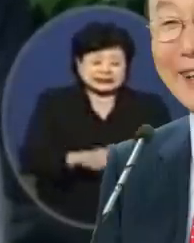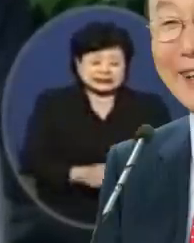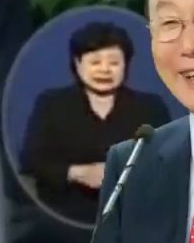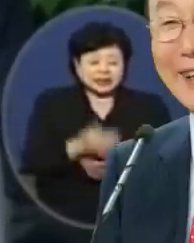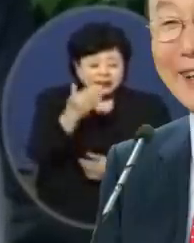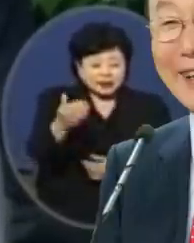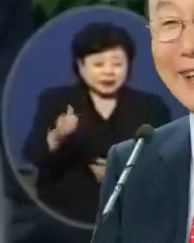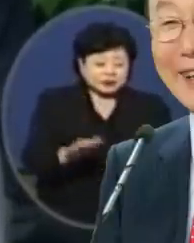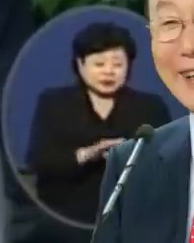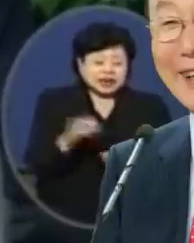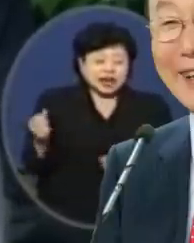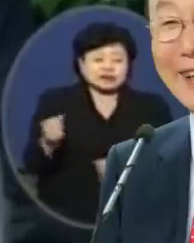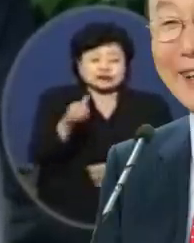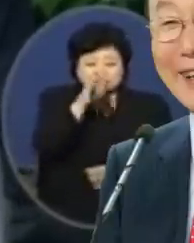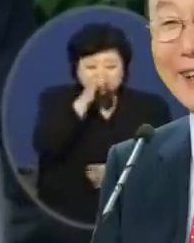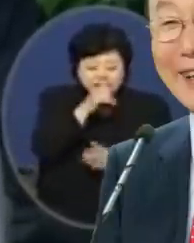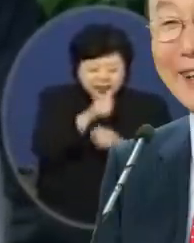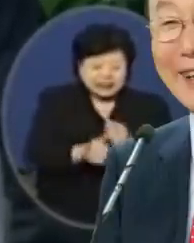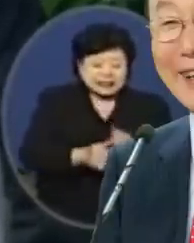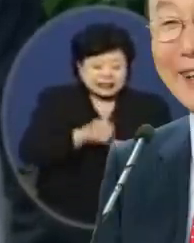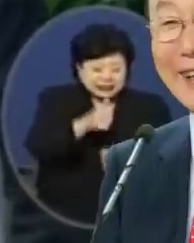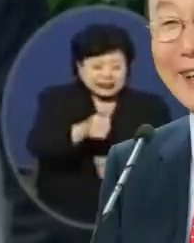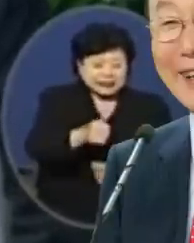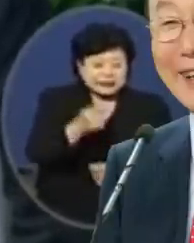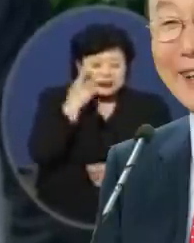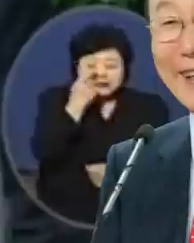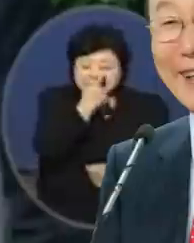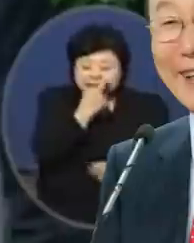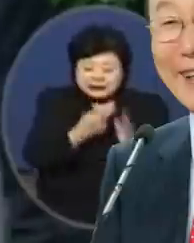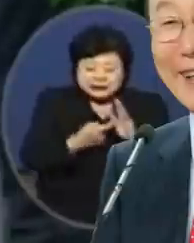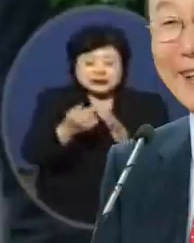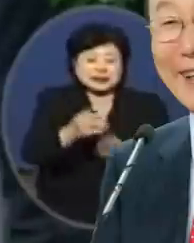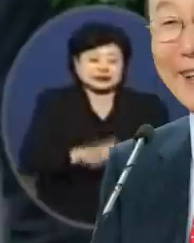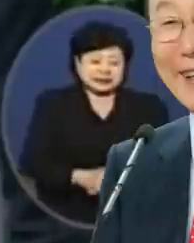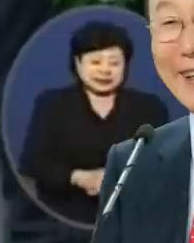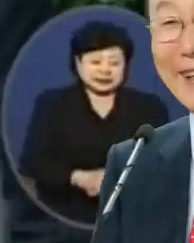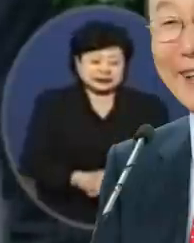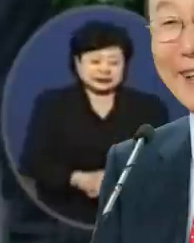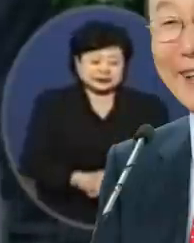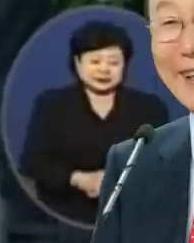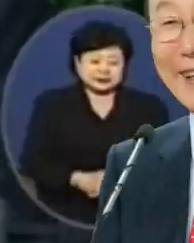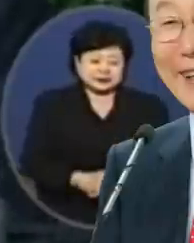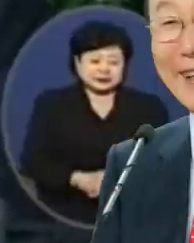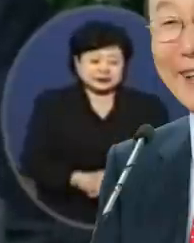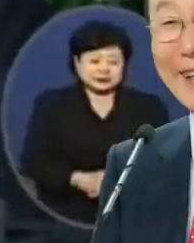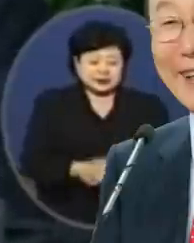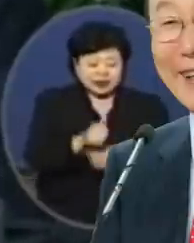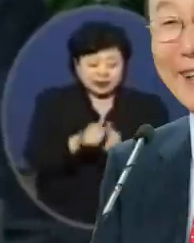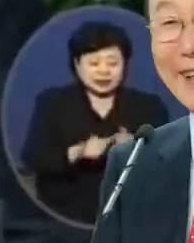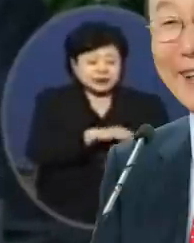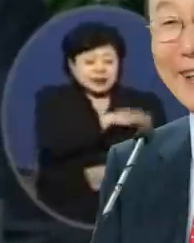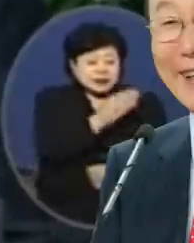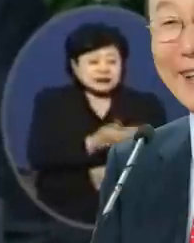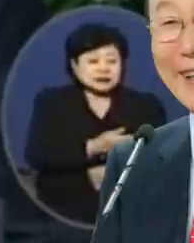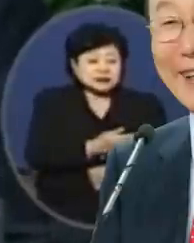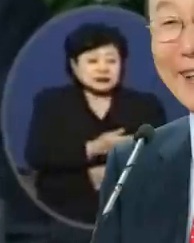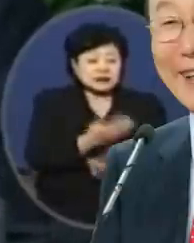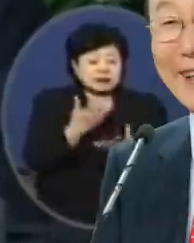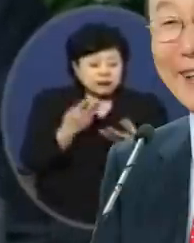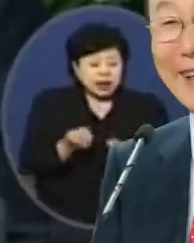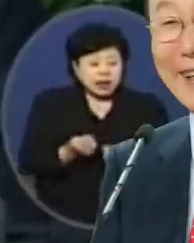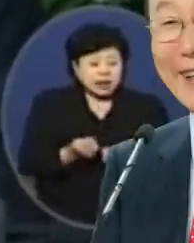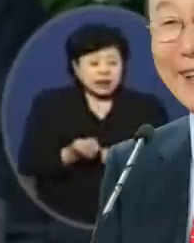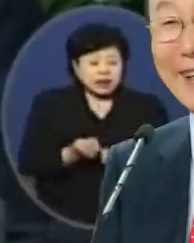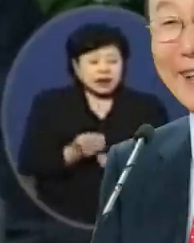여러분은 사랑받고 있다는 것을 하나님은 증거하셨습니다. 그에다가 하나님의 능력은 한이 없어요. 하늘과